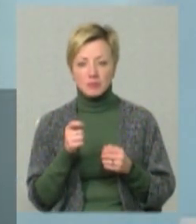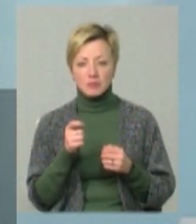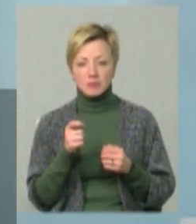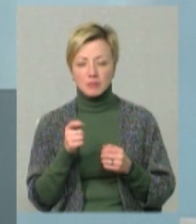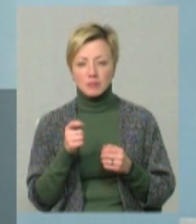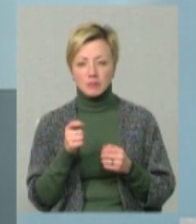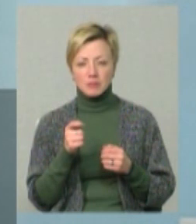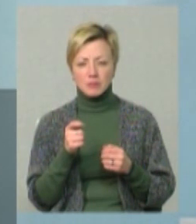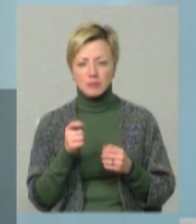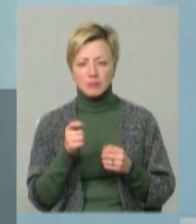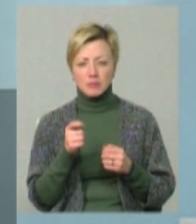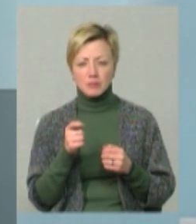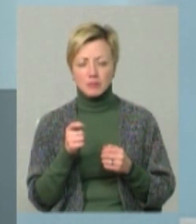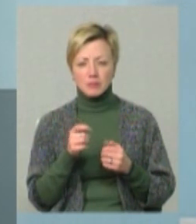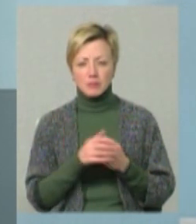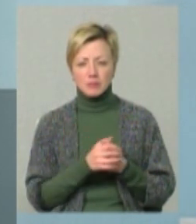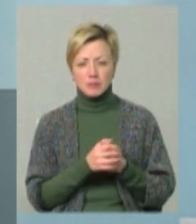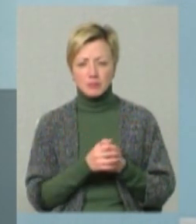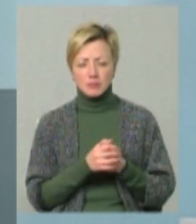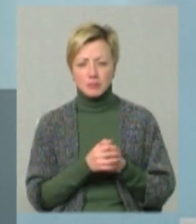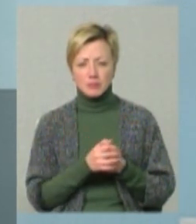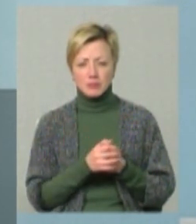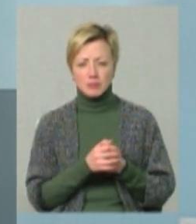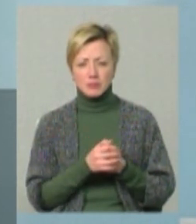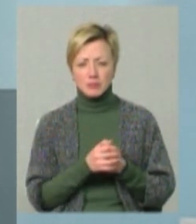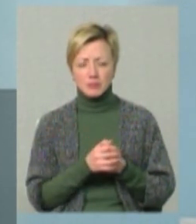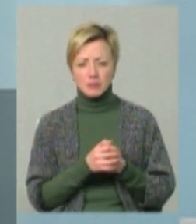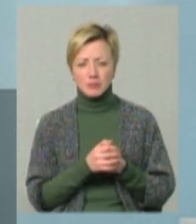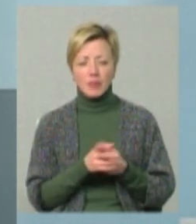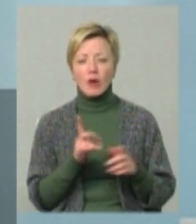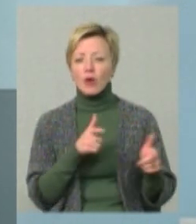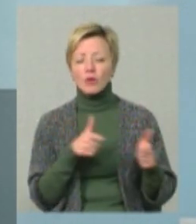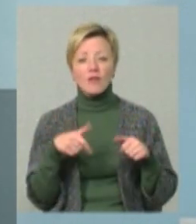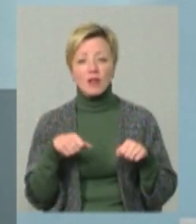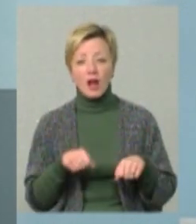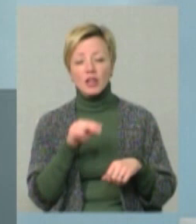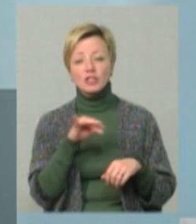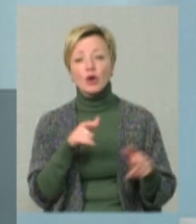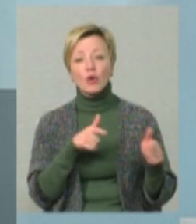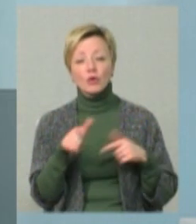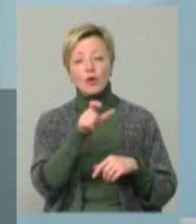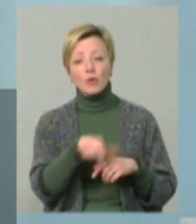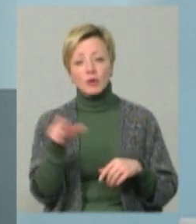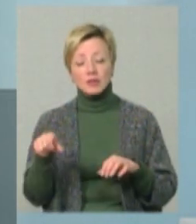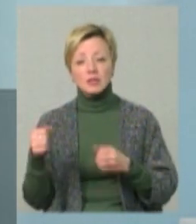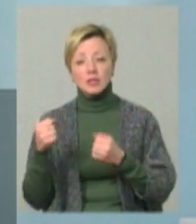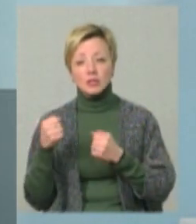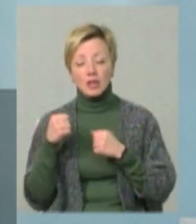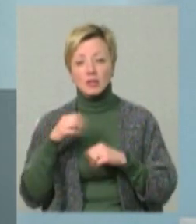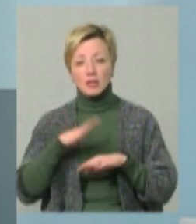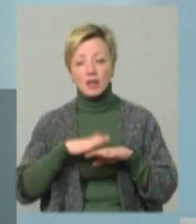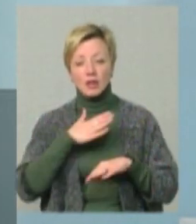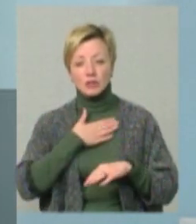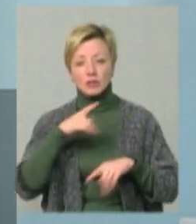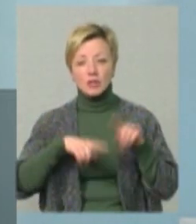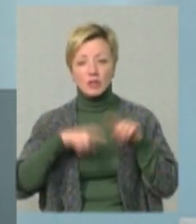влада захищати Україну? А чи готові наші громадяни захищати нашу